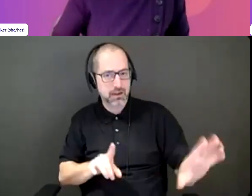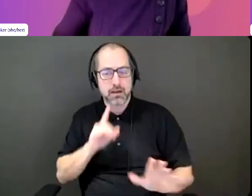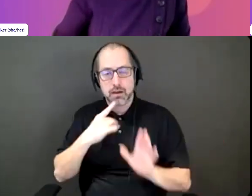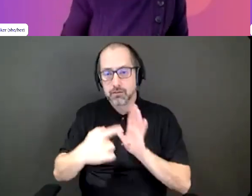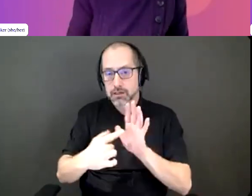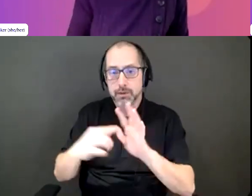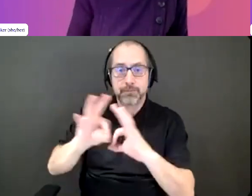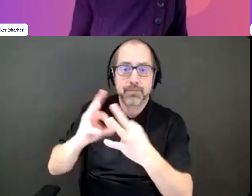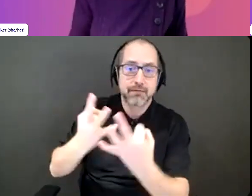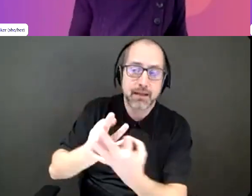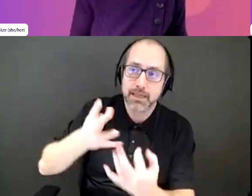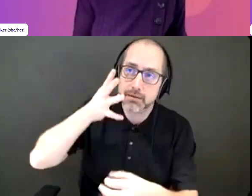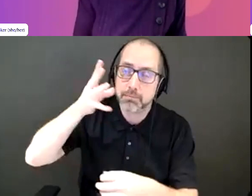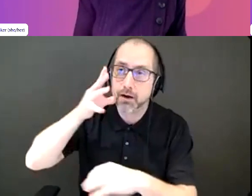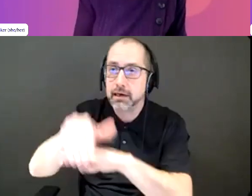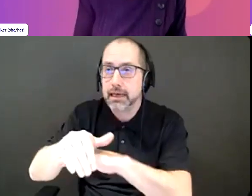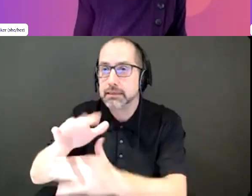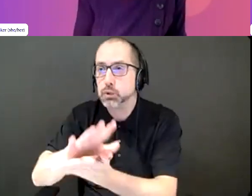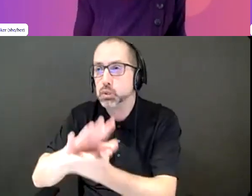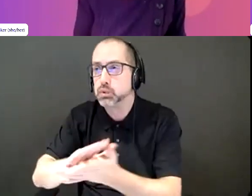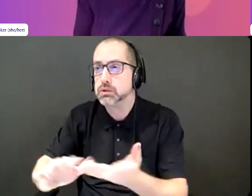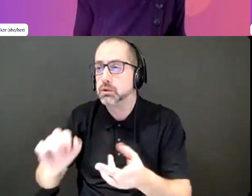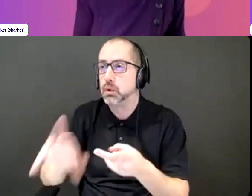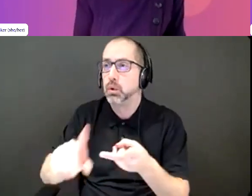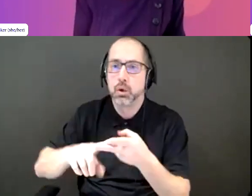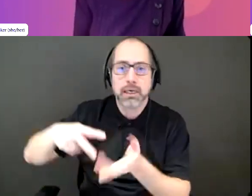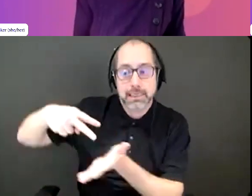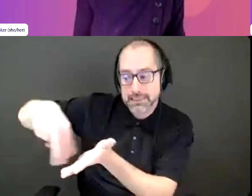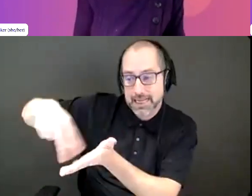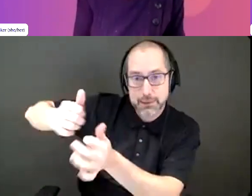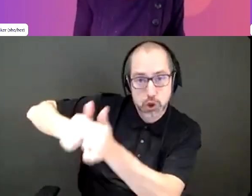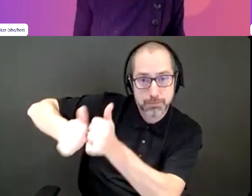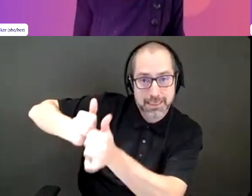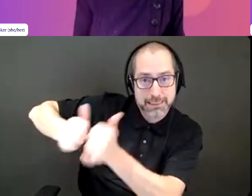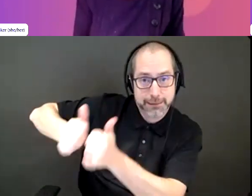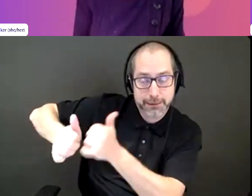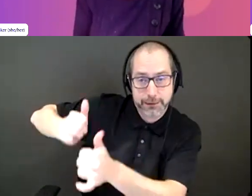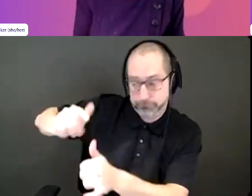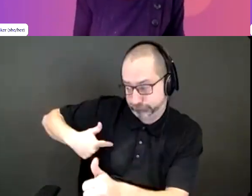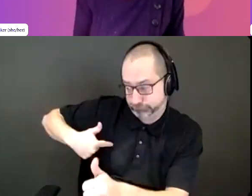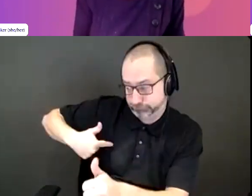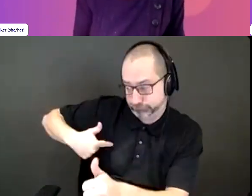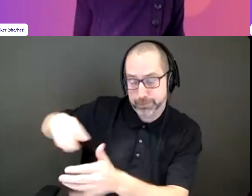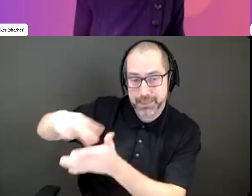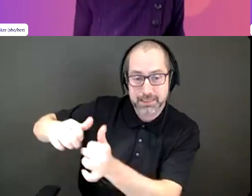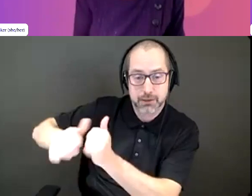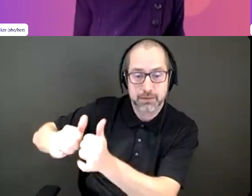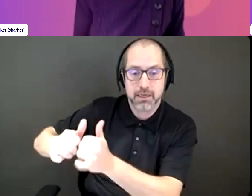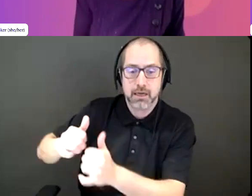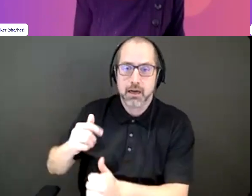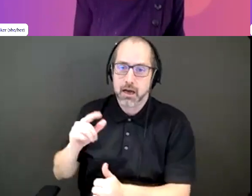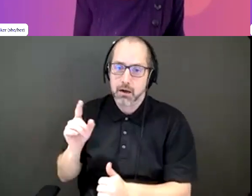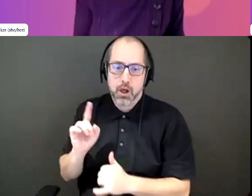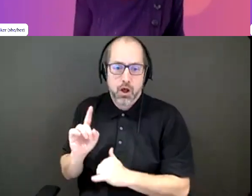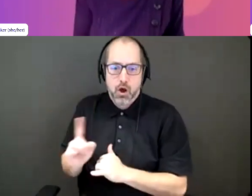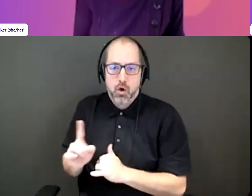lorsqu'il était entouré de tel et telle personne par exemple une soirée d'angle familiale ou lorsque je faisais des concurrents des compétitions de danse